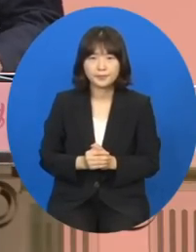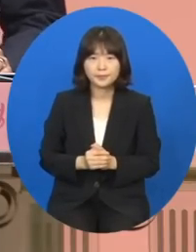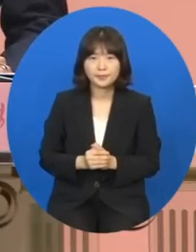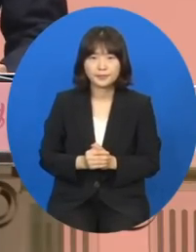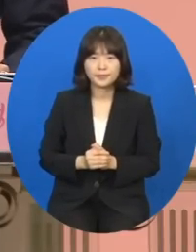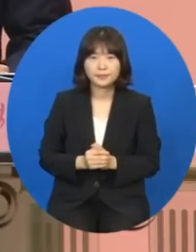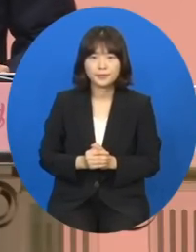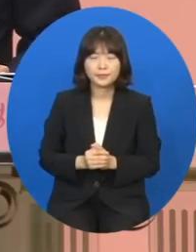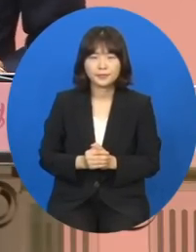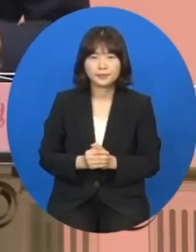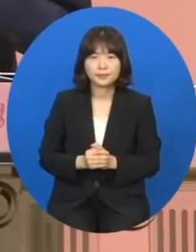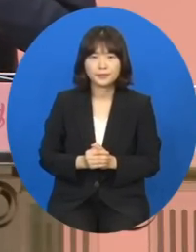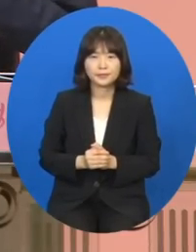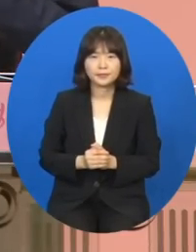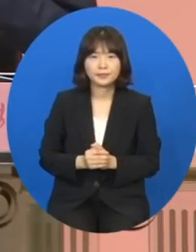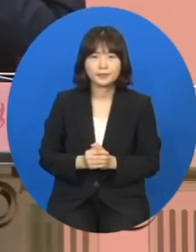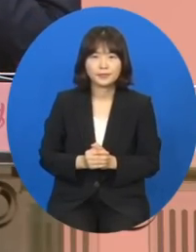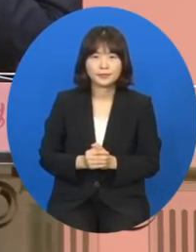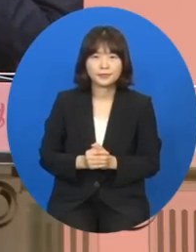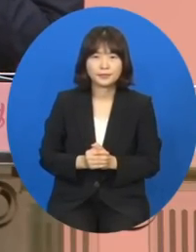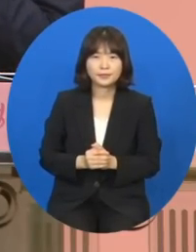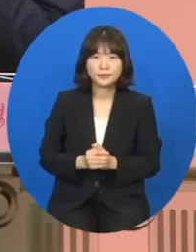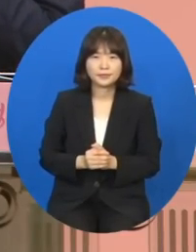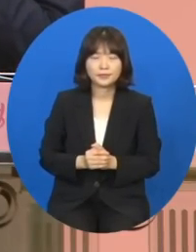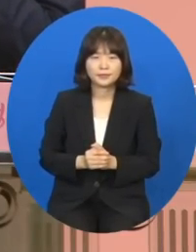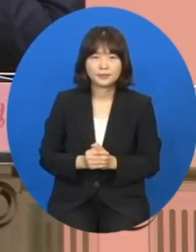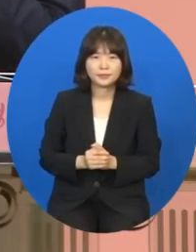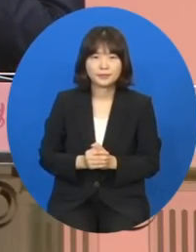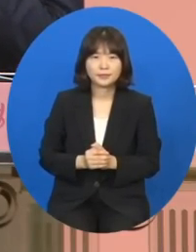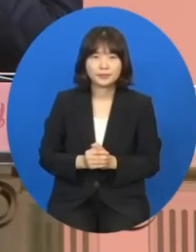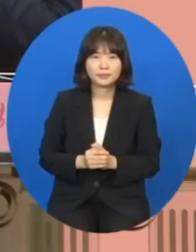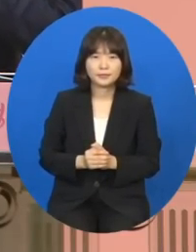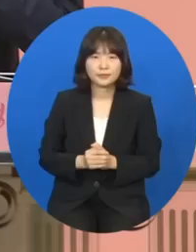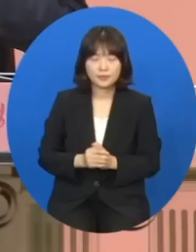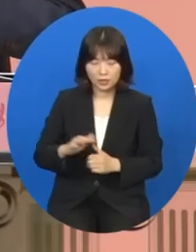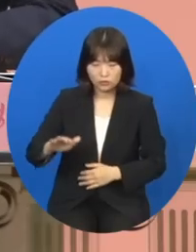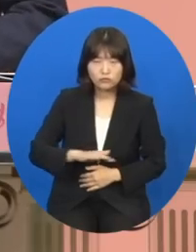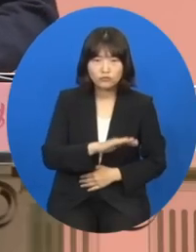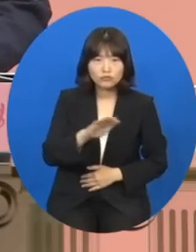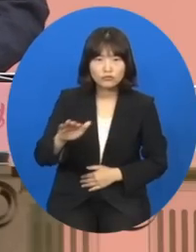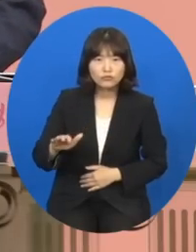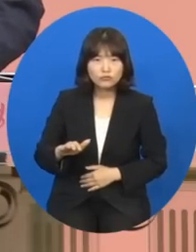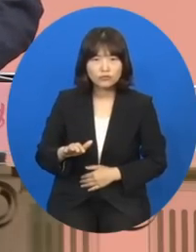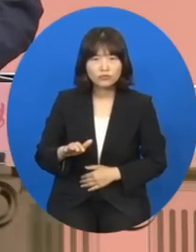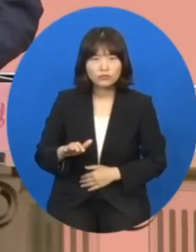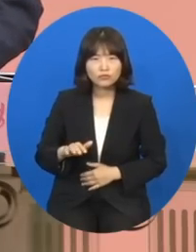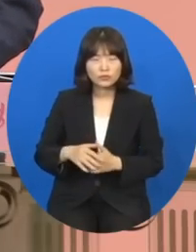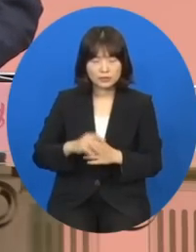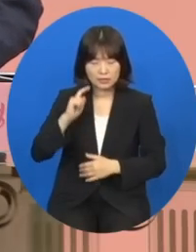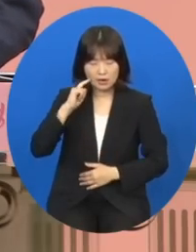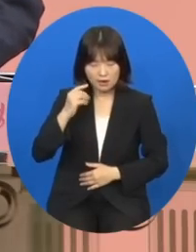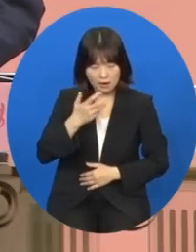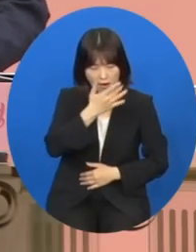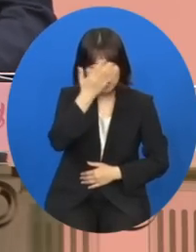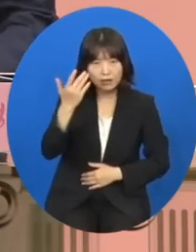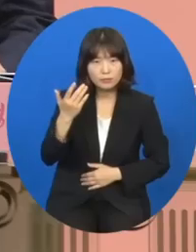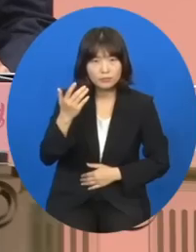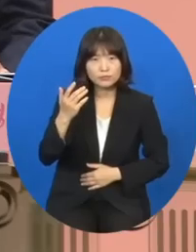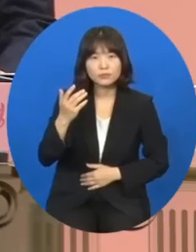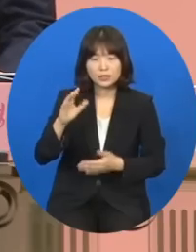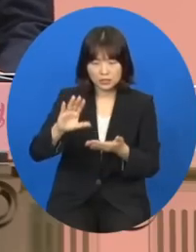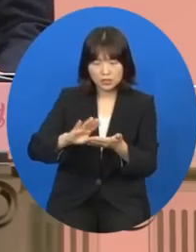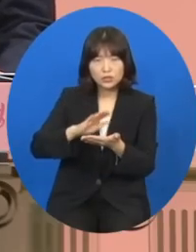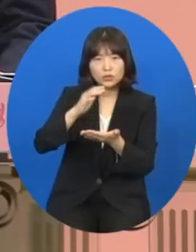owed 감소 훌리오 예 아아 우리의 이 아름다움은 그리스도